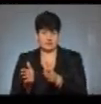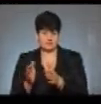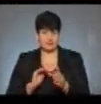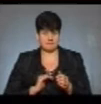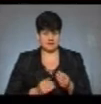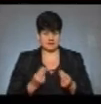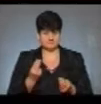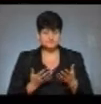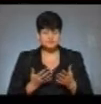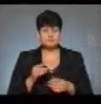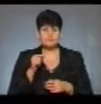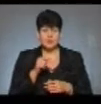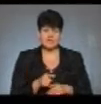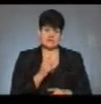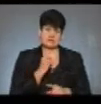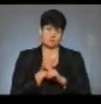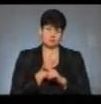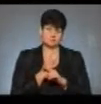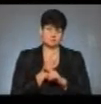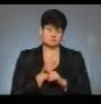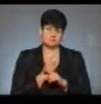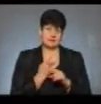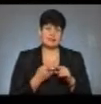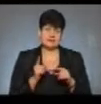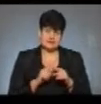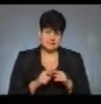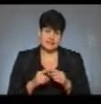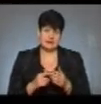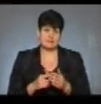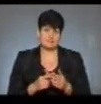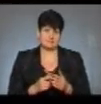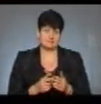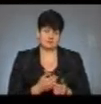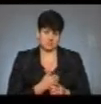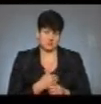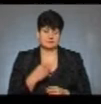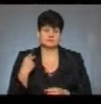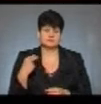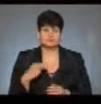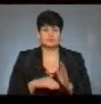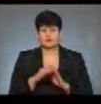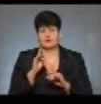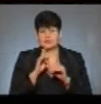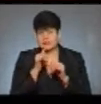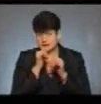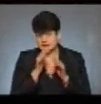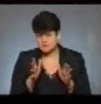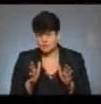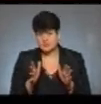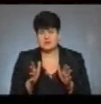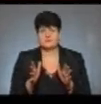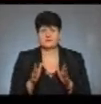то таким чином тоді заборонили. Тобто, що це політична воля саме президента через те, що Верховна Рада не змогла, не